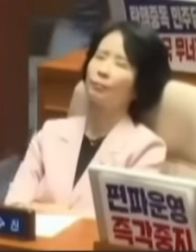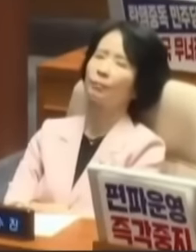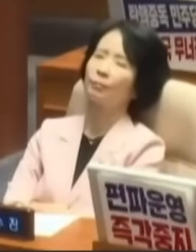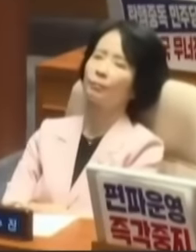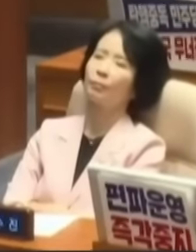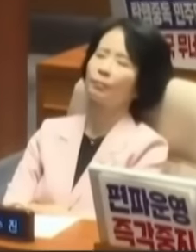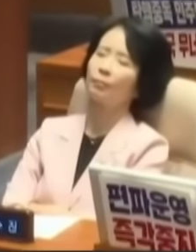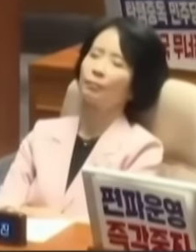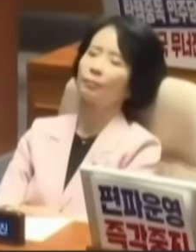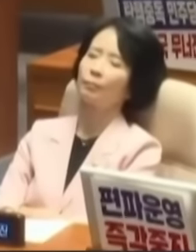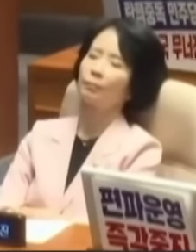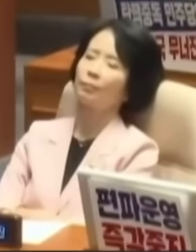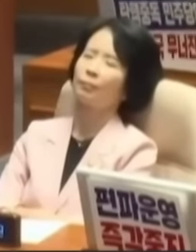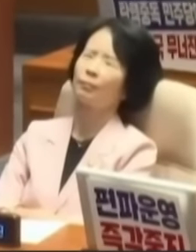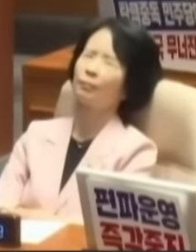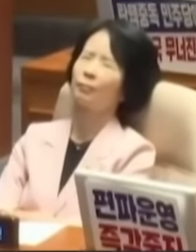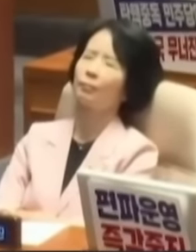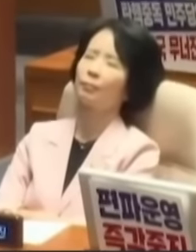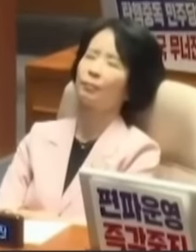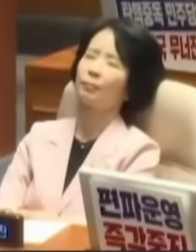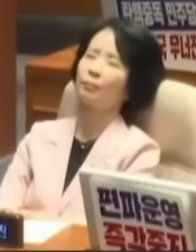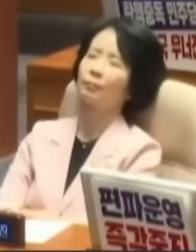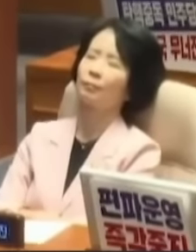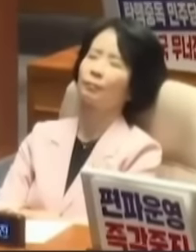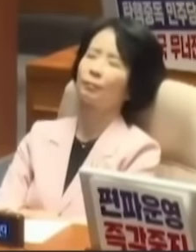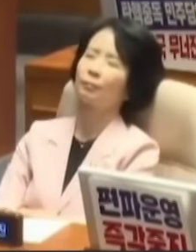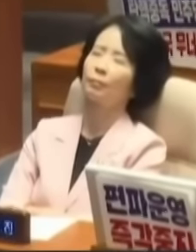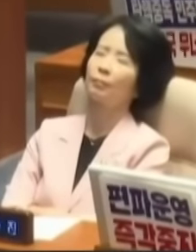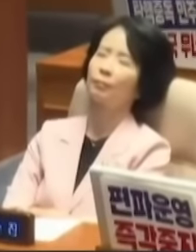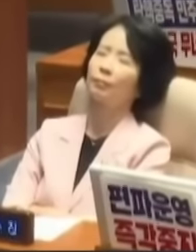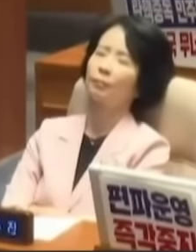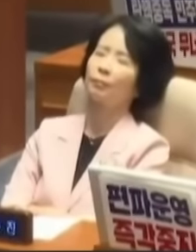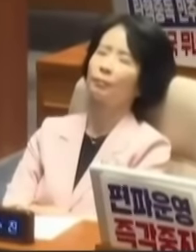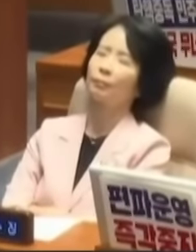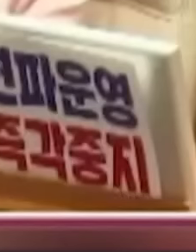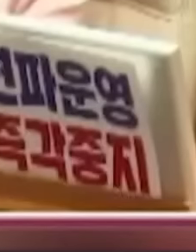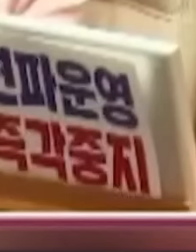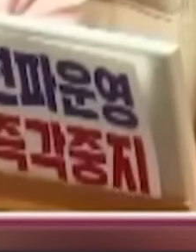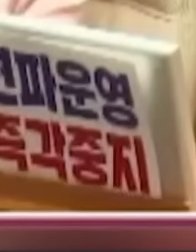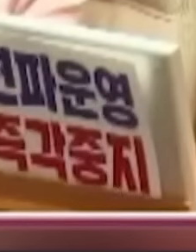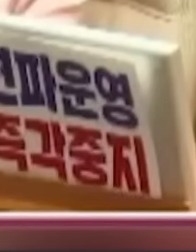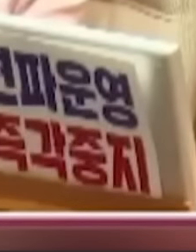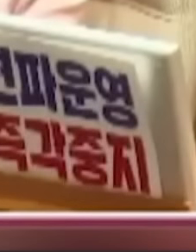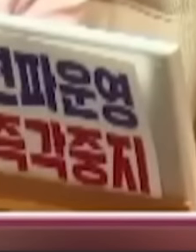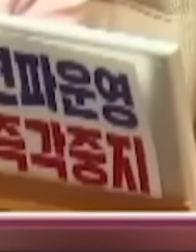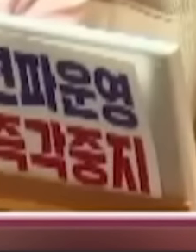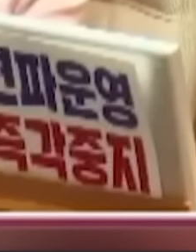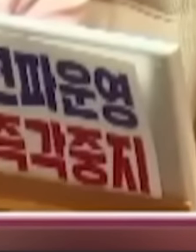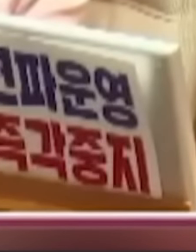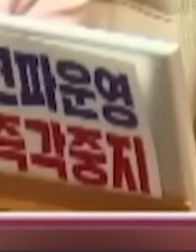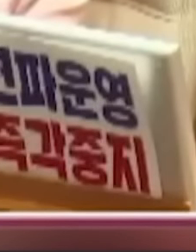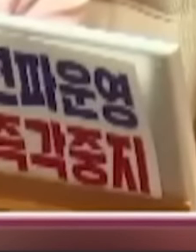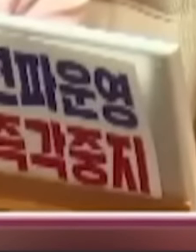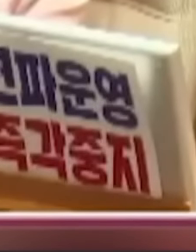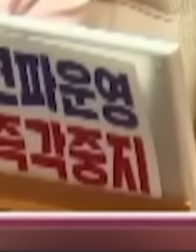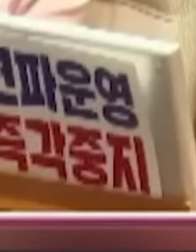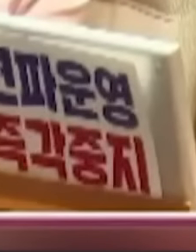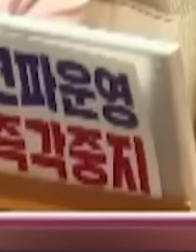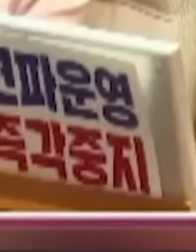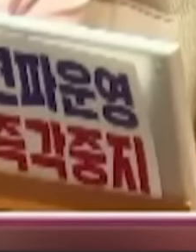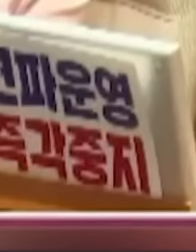유상범 의원이 필버 하는데 지금 아예 뒤에 고개를 되고